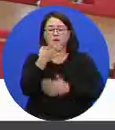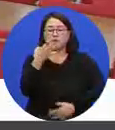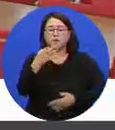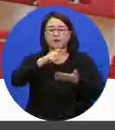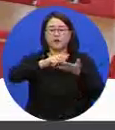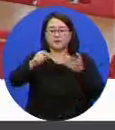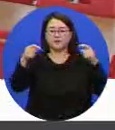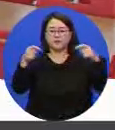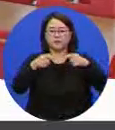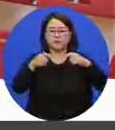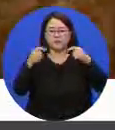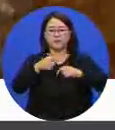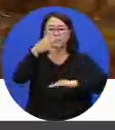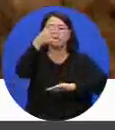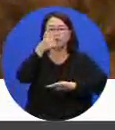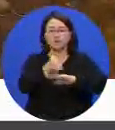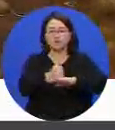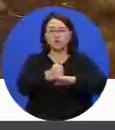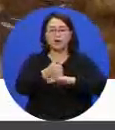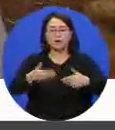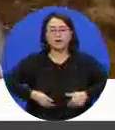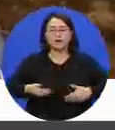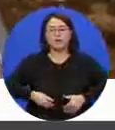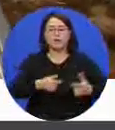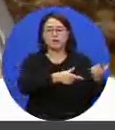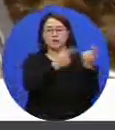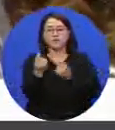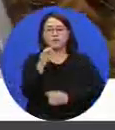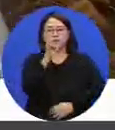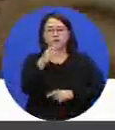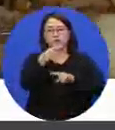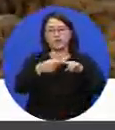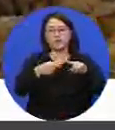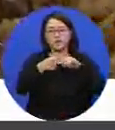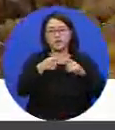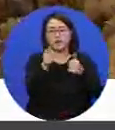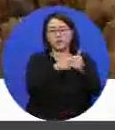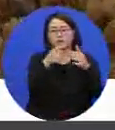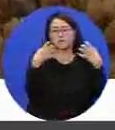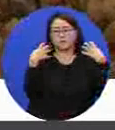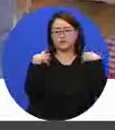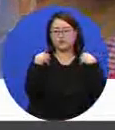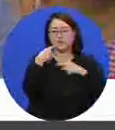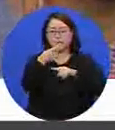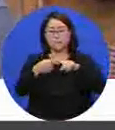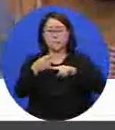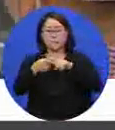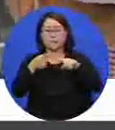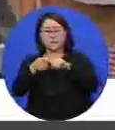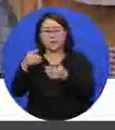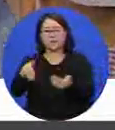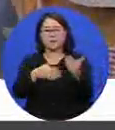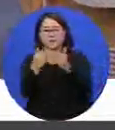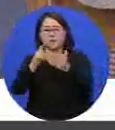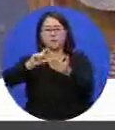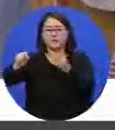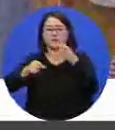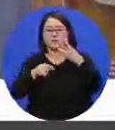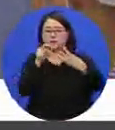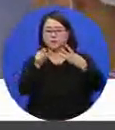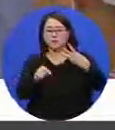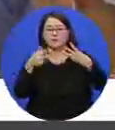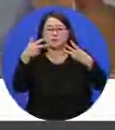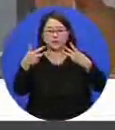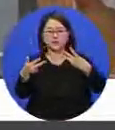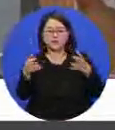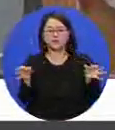거쳐 고교 무상급식에 필요한 전체 예산의 절반은 교육청이, 나머지 절반은 도와 해당 시군이 3:7의